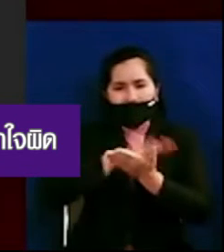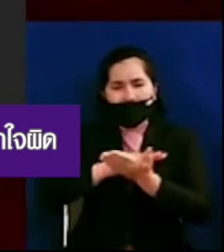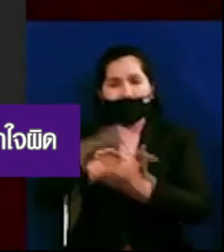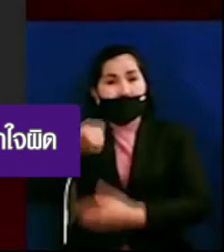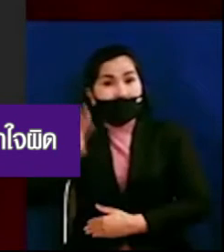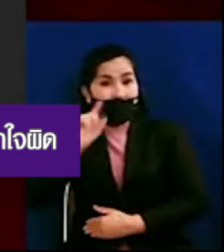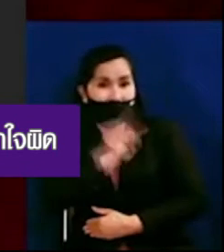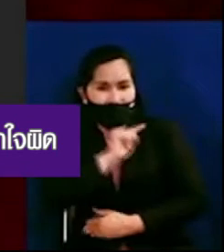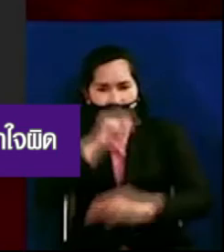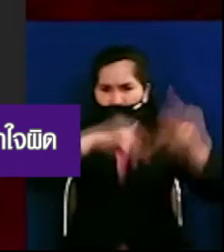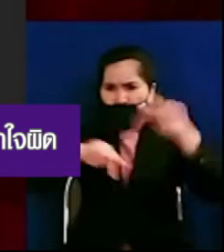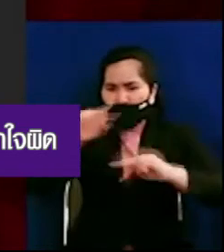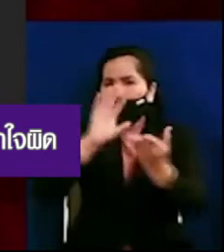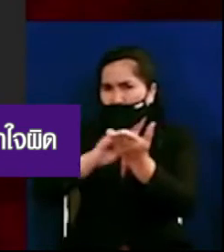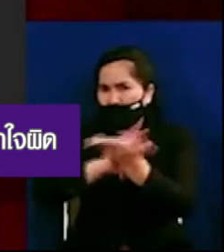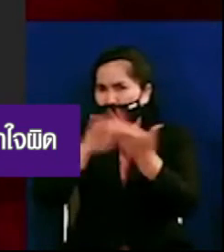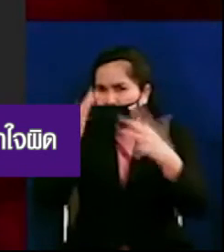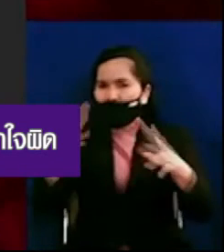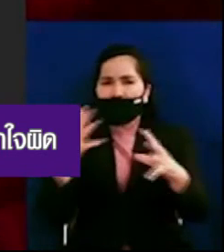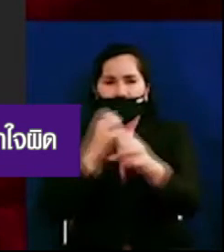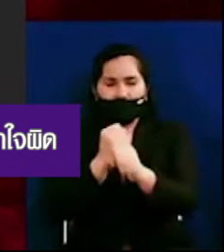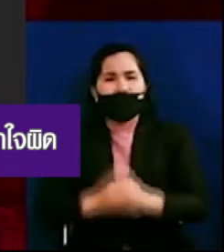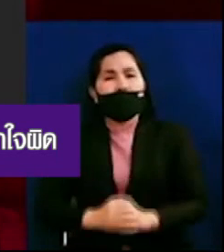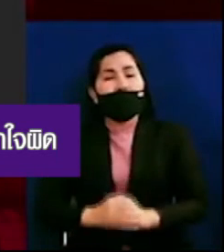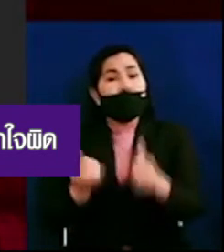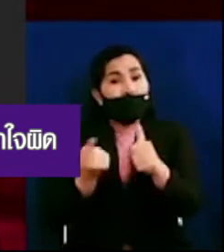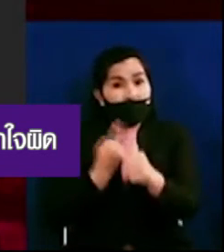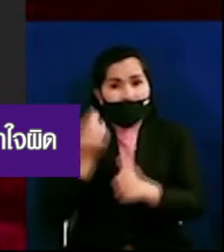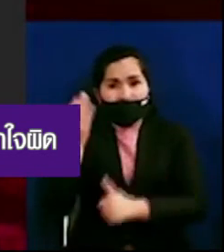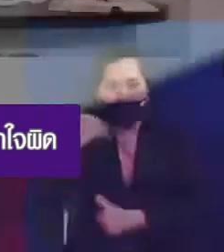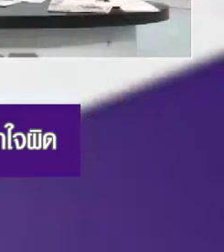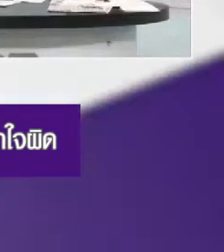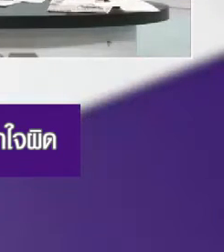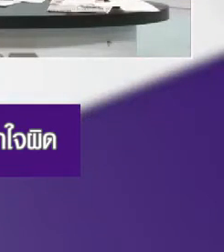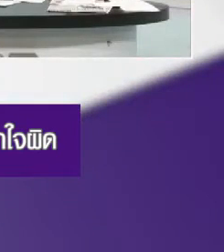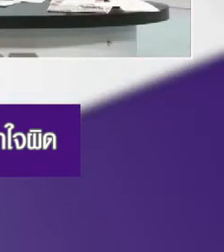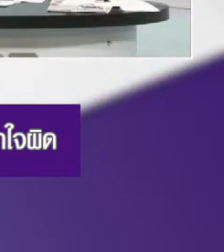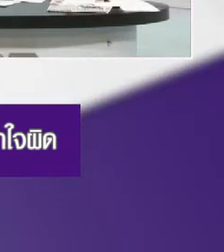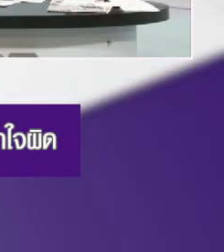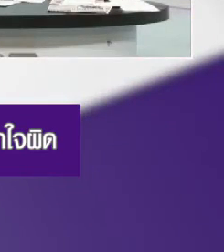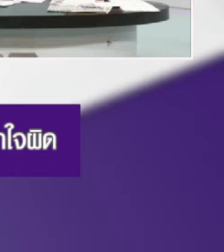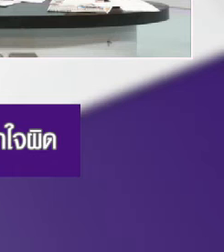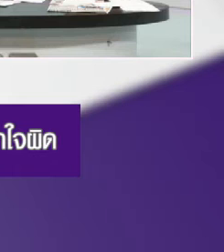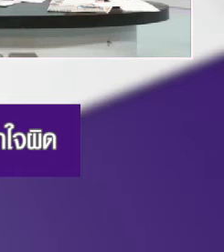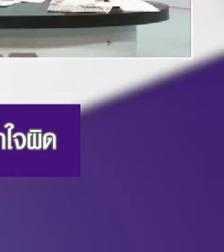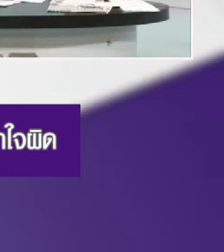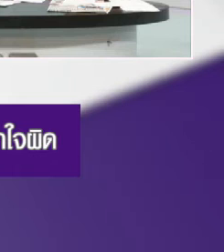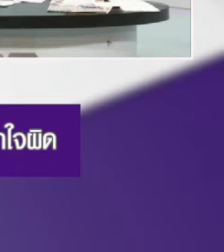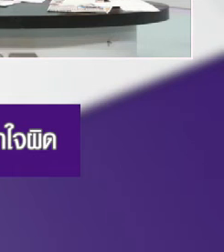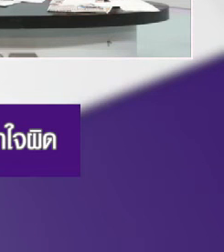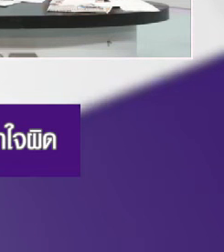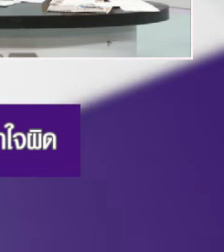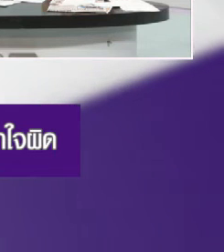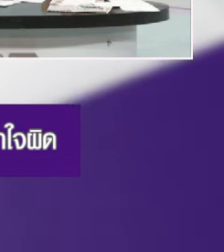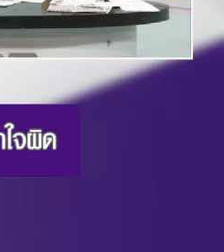ว่าตรงกับข้อมูลของสถาบันอันนี้ยืนยันนะคะเพราะคุณหมอนครคุณหมอนครโดยสถาบันวัคซีนแห่ง